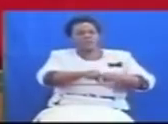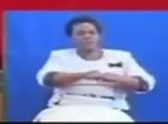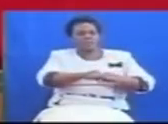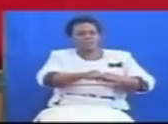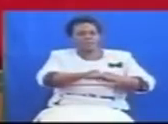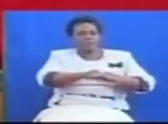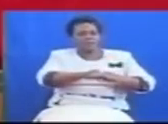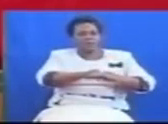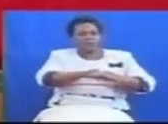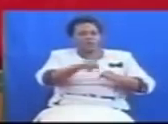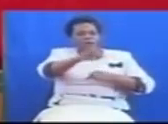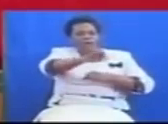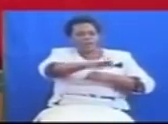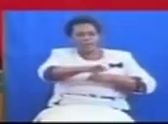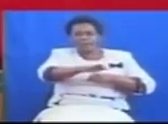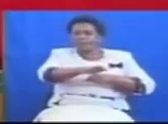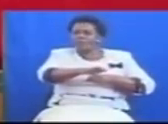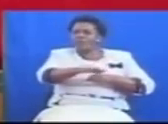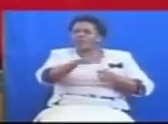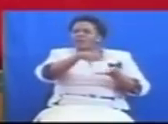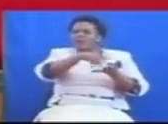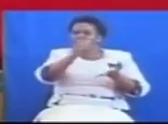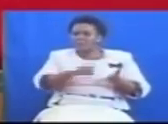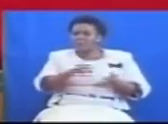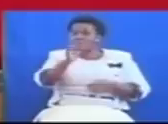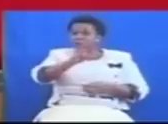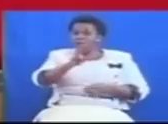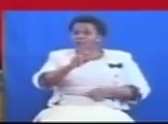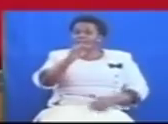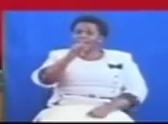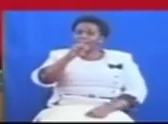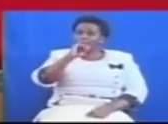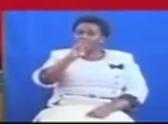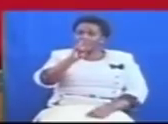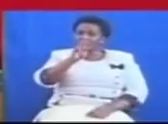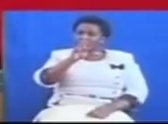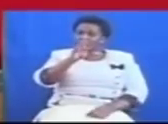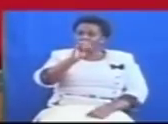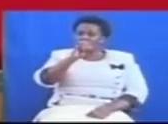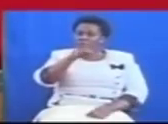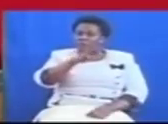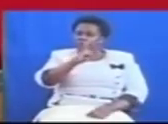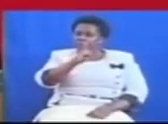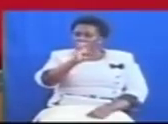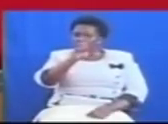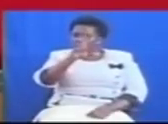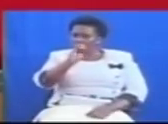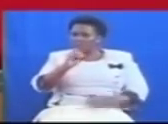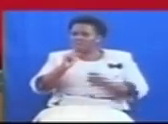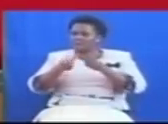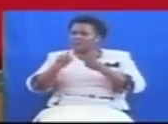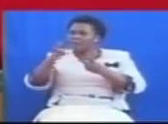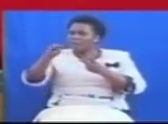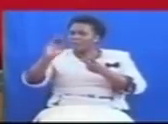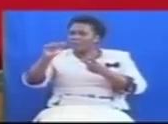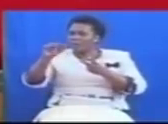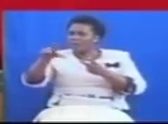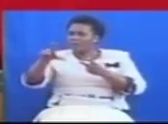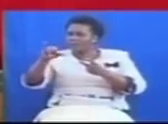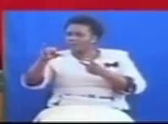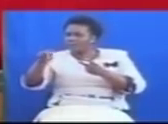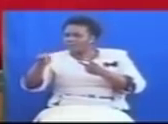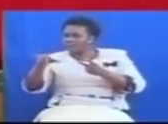Program, unaotekelezwa katika wilaya ya Kilombero, Ulanga na Malinyi katika mkoa wa Morogoro. Mheshimiwa Naibu